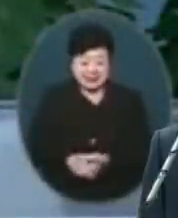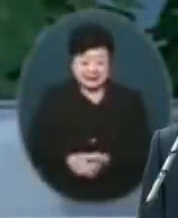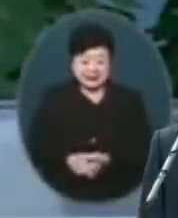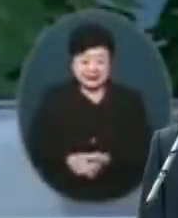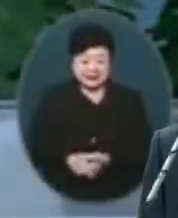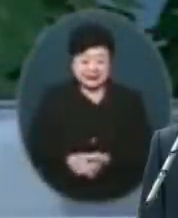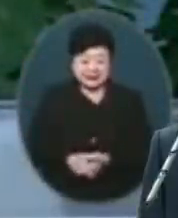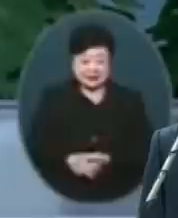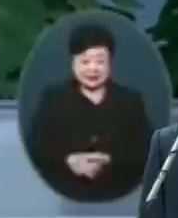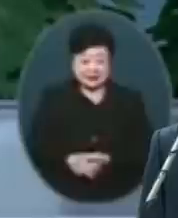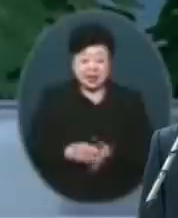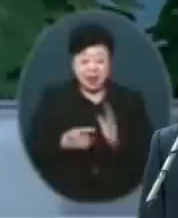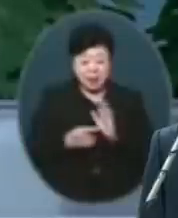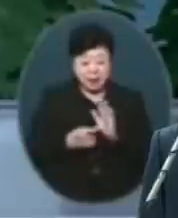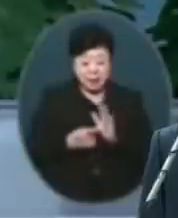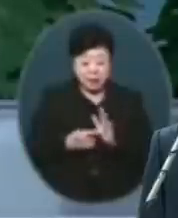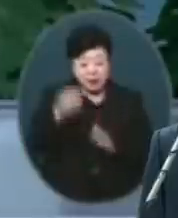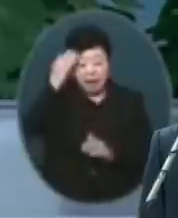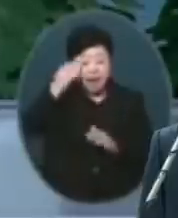경제인력개발기구의 최근 발표에 의하면